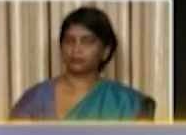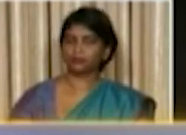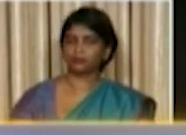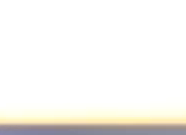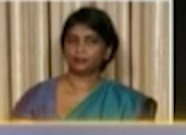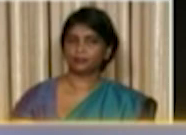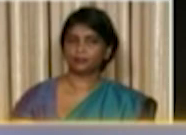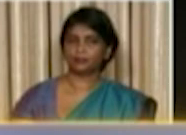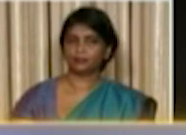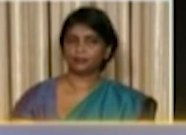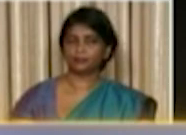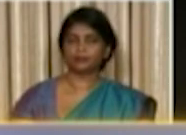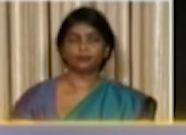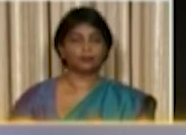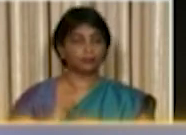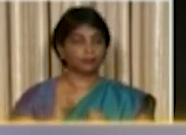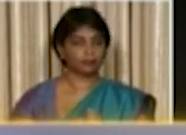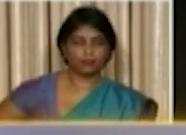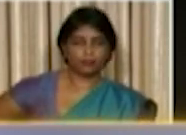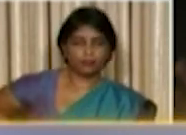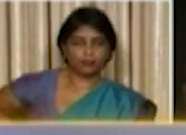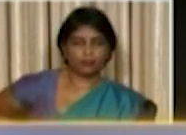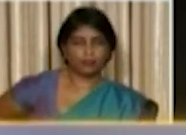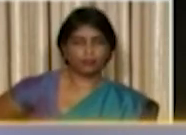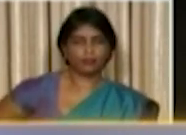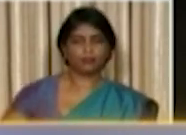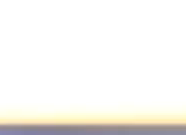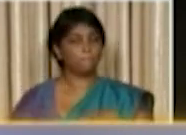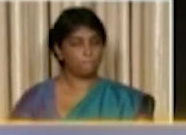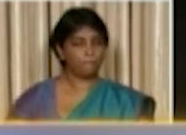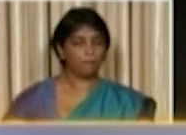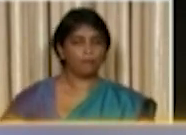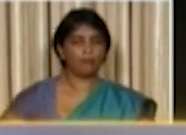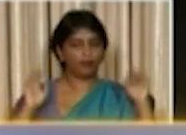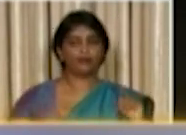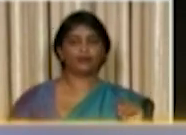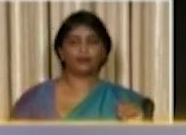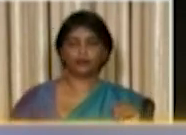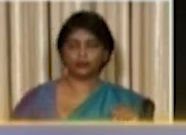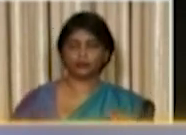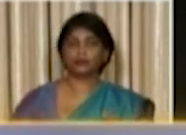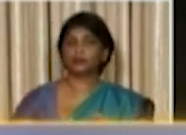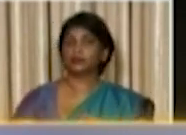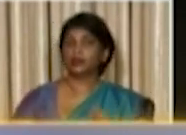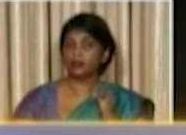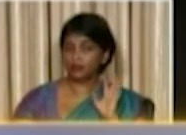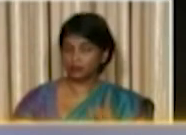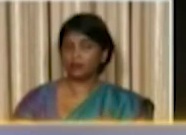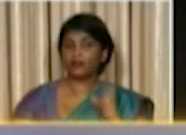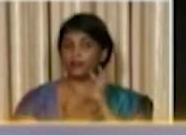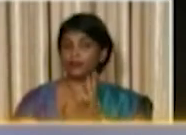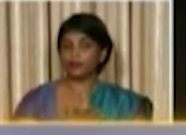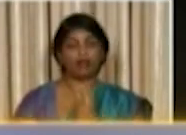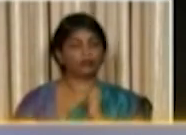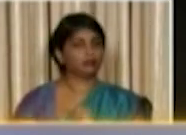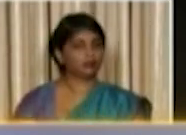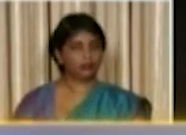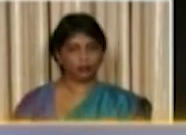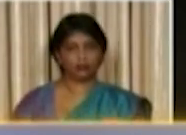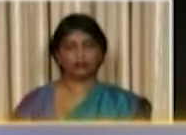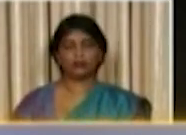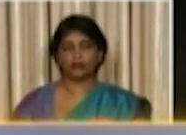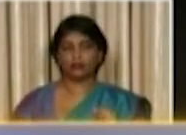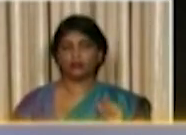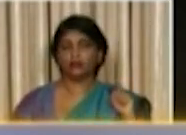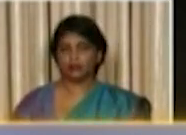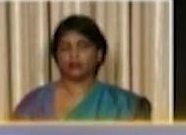ඒකට විරුද්ධ ක්‍රියා කරපු මේරිලන්ඩ් ප්‍රාන්ත සභාව විසිරුව හැරියා ජනාධිපතිතුමාට ව්‍යවස්ථාවේ අයිතියක් තිබුණ නැහැ වෙස්